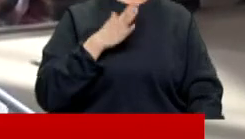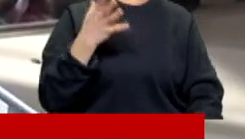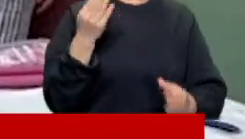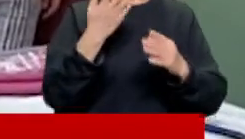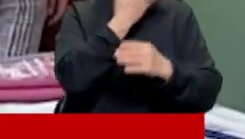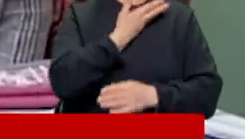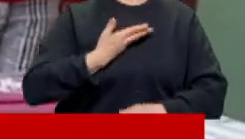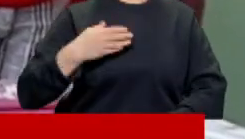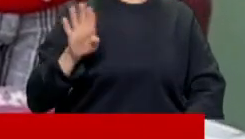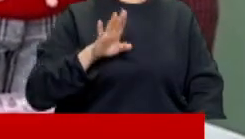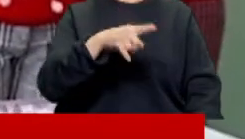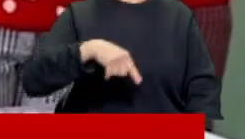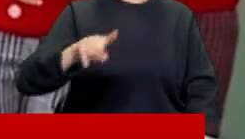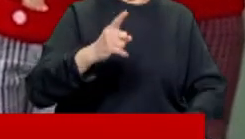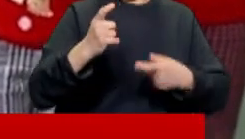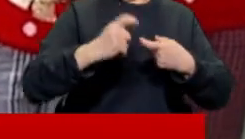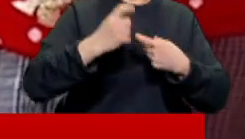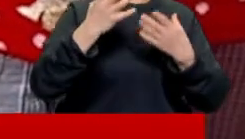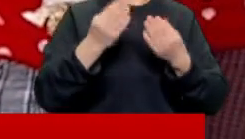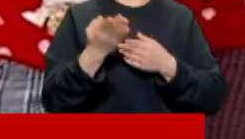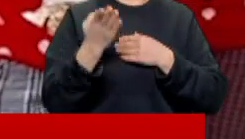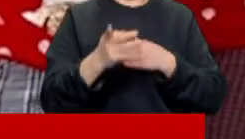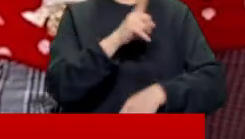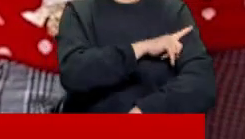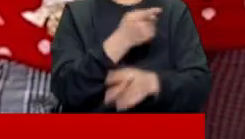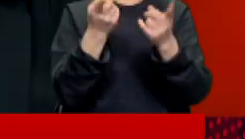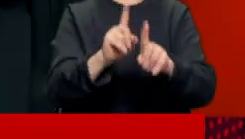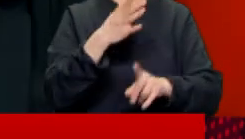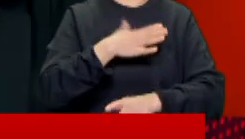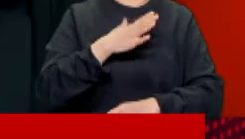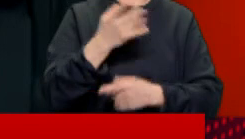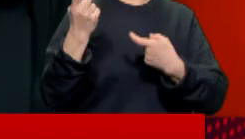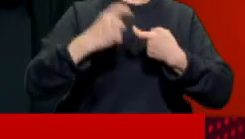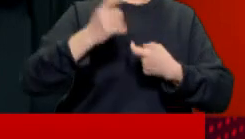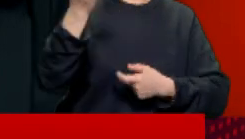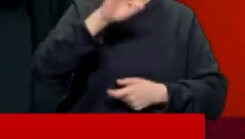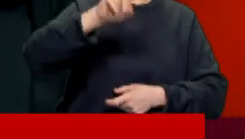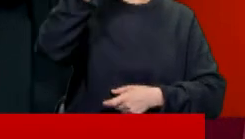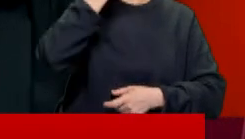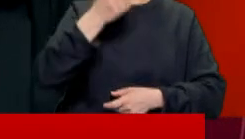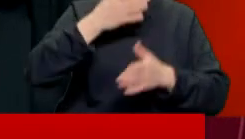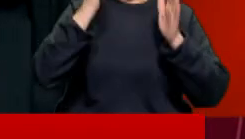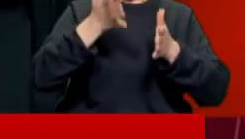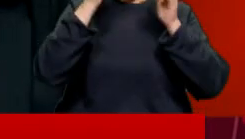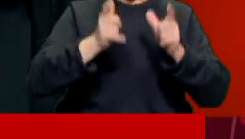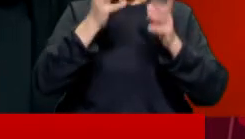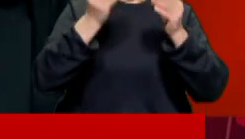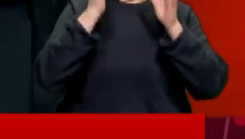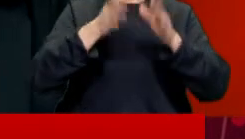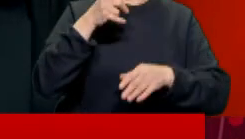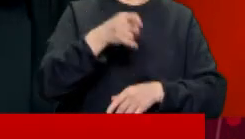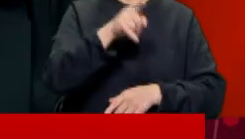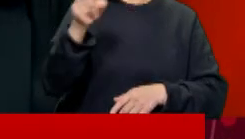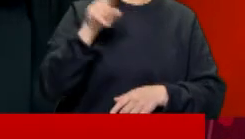çok sevdiği öğrencileriyle atanmış olarak sınıfta buluşabilmekten sonra Allah'ın izniyle neresi olursa olsun yani bunu artık